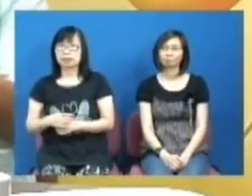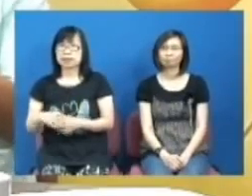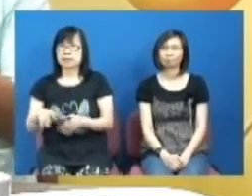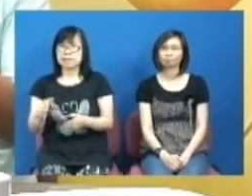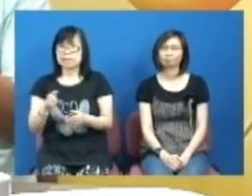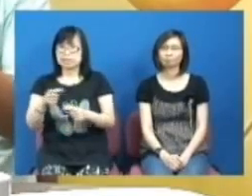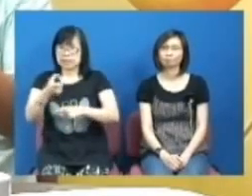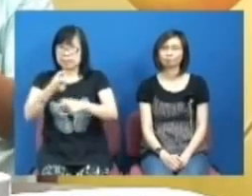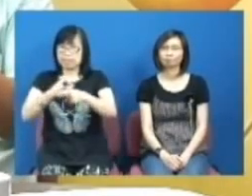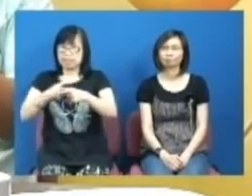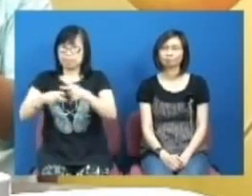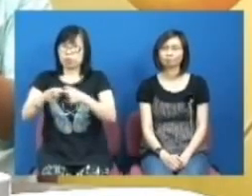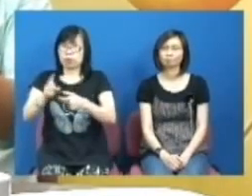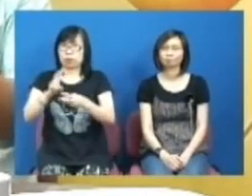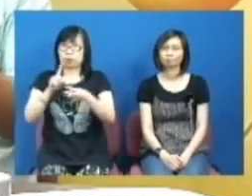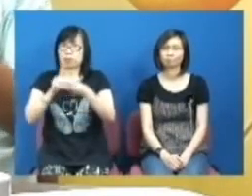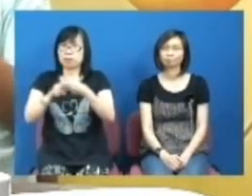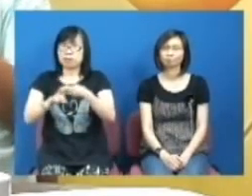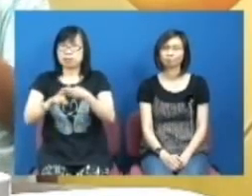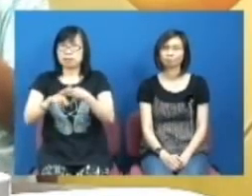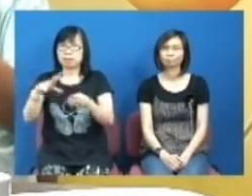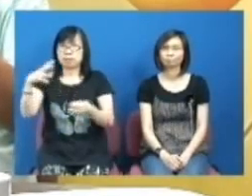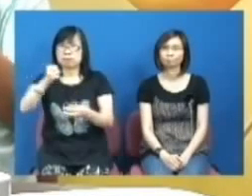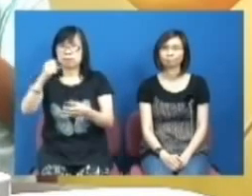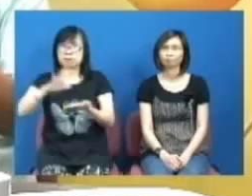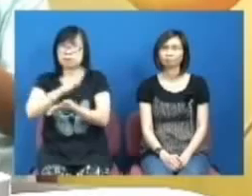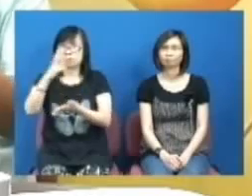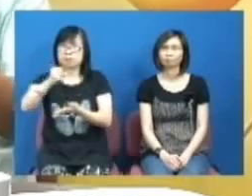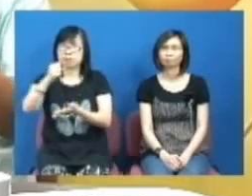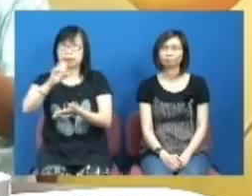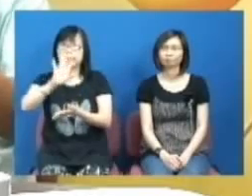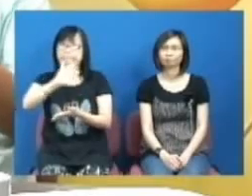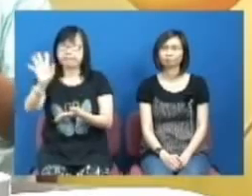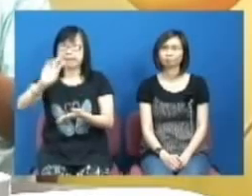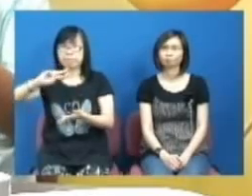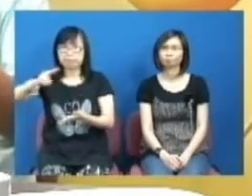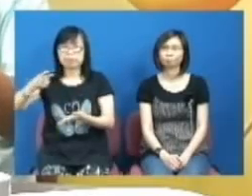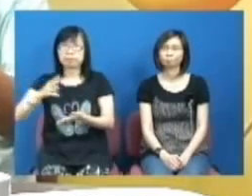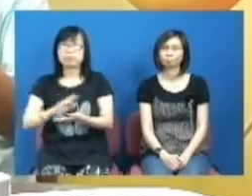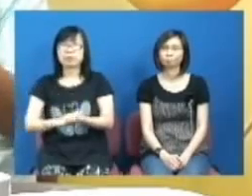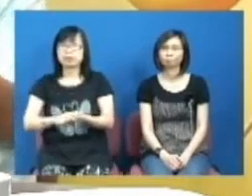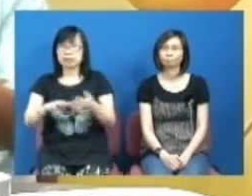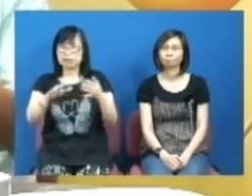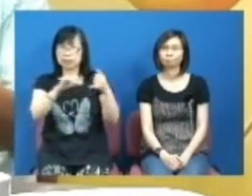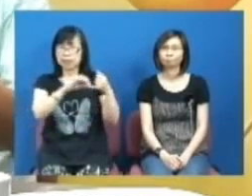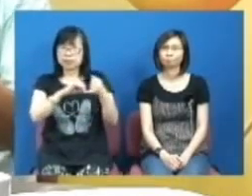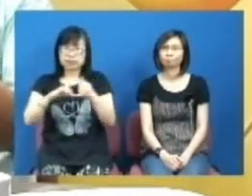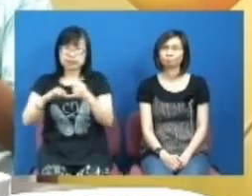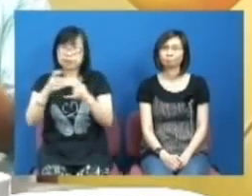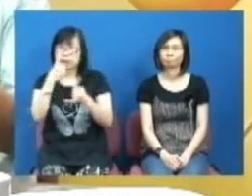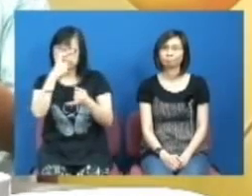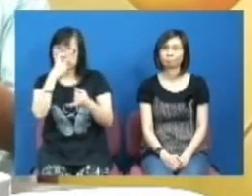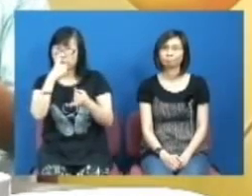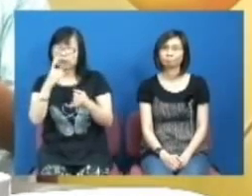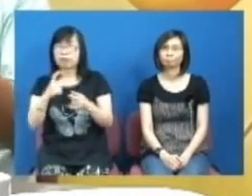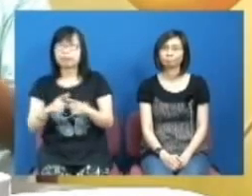義50年不變，而呢個資本主義50年就係沿襲英國人嘅，其實亦